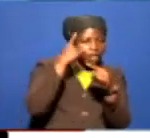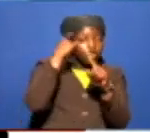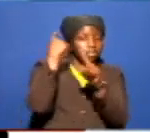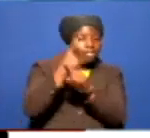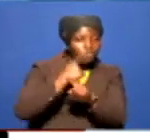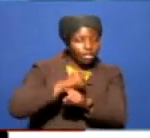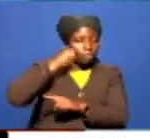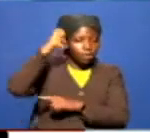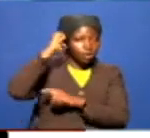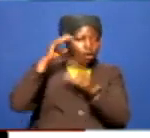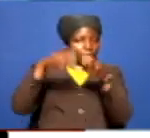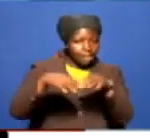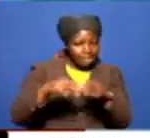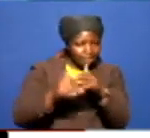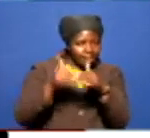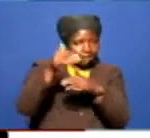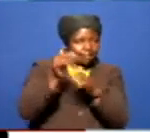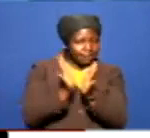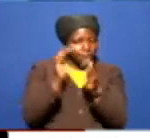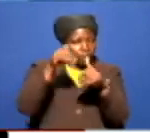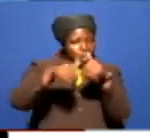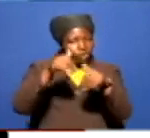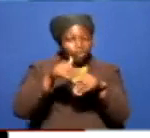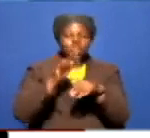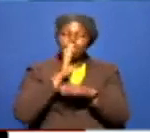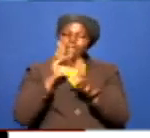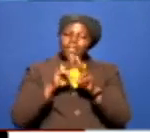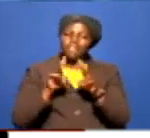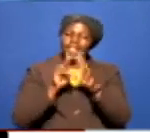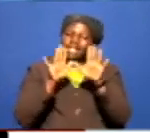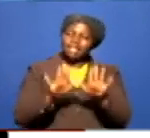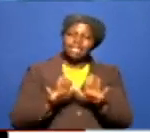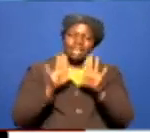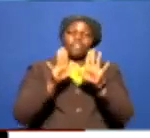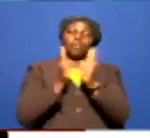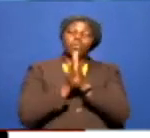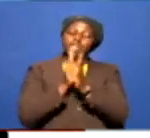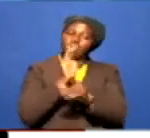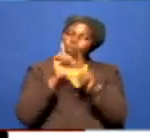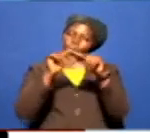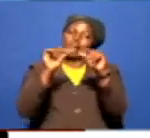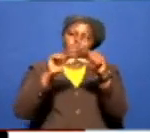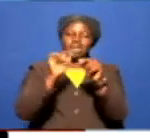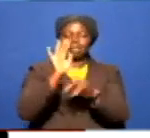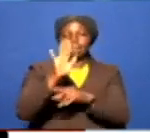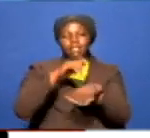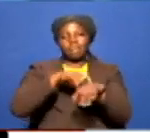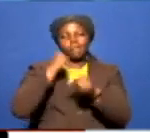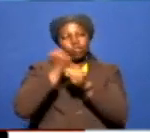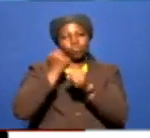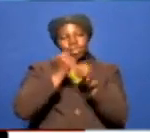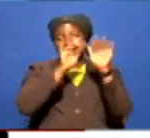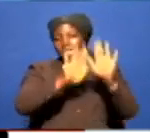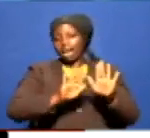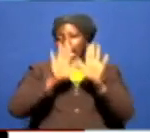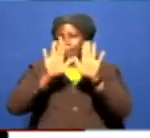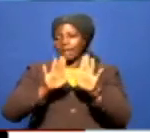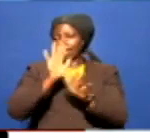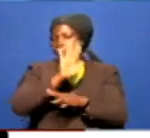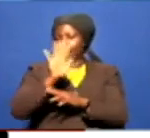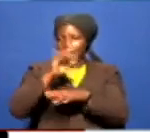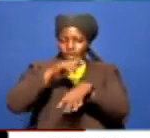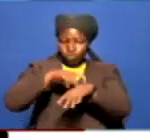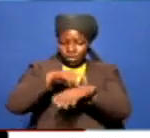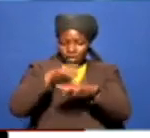wakati wa uchaguzi mkuu ujao kuwa makini kwenye matamshi yao wanapoendeleza kampeni zao. Akizungumza wakati wa ibada ya wafu ya